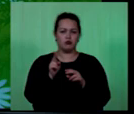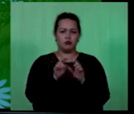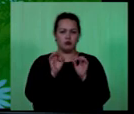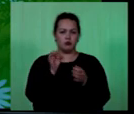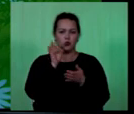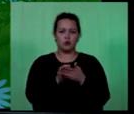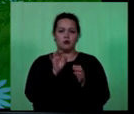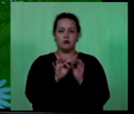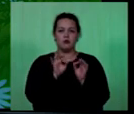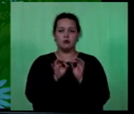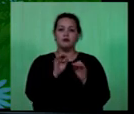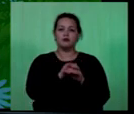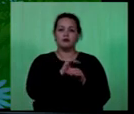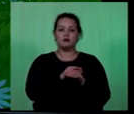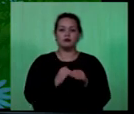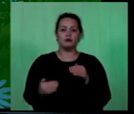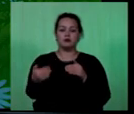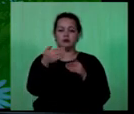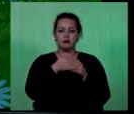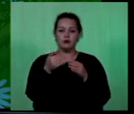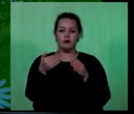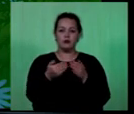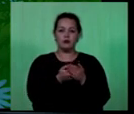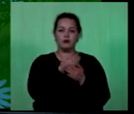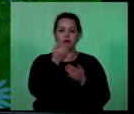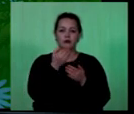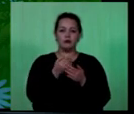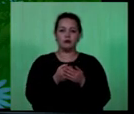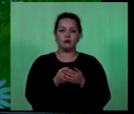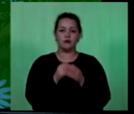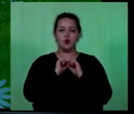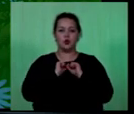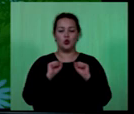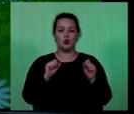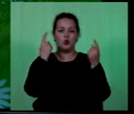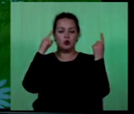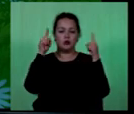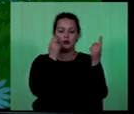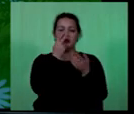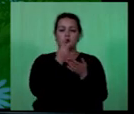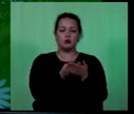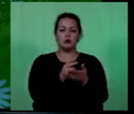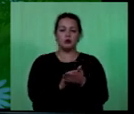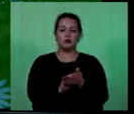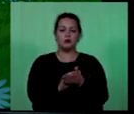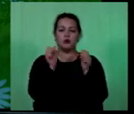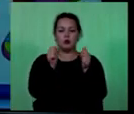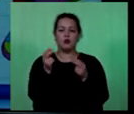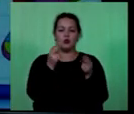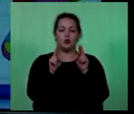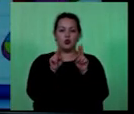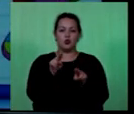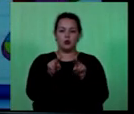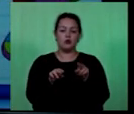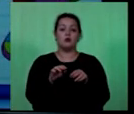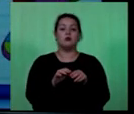молодцы и перед вами вновь гера герои сказок посмотрите картинка раскрашена